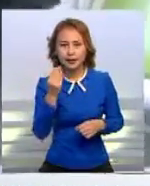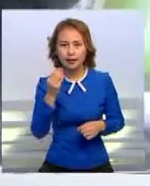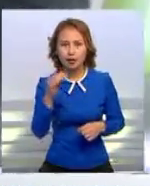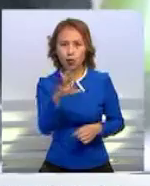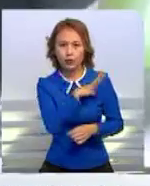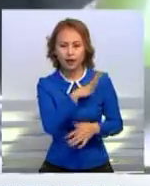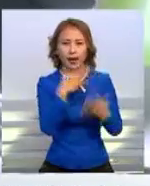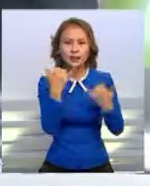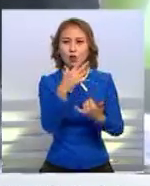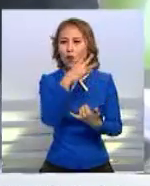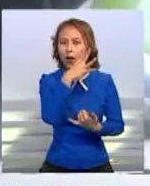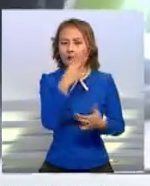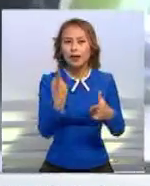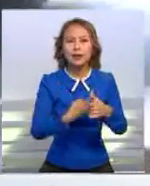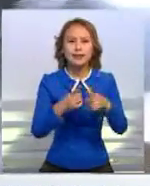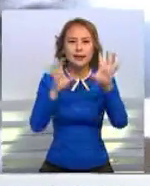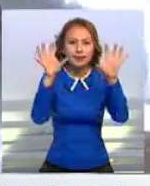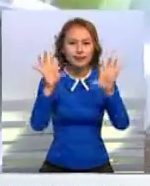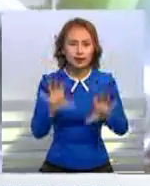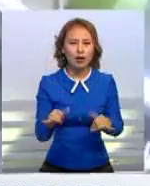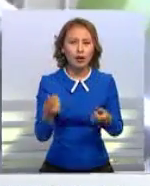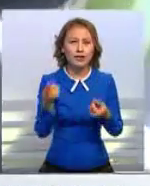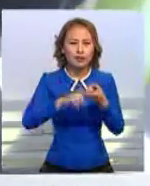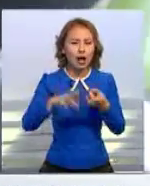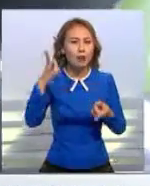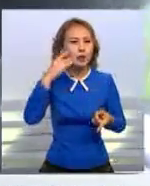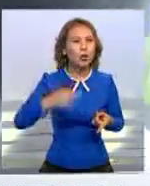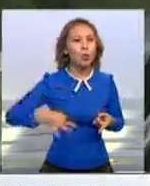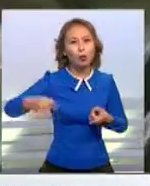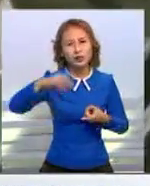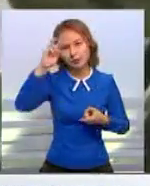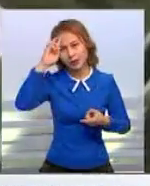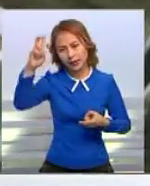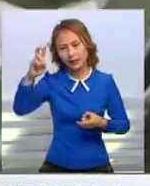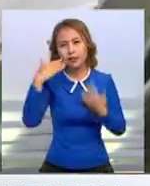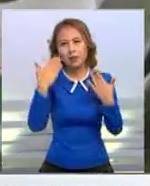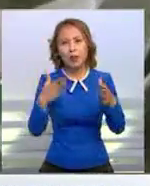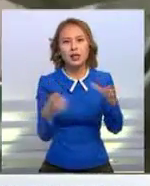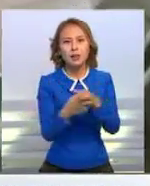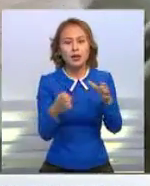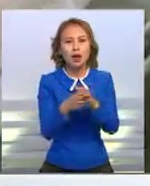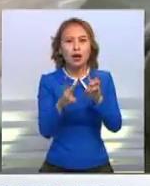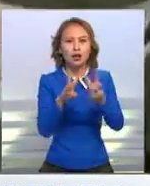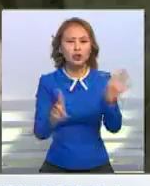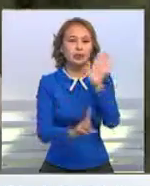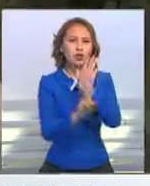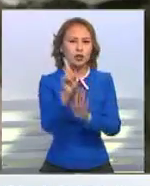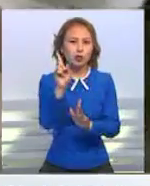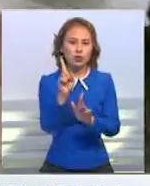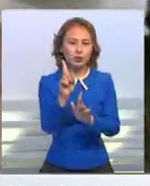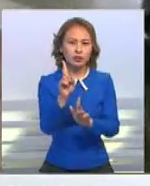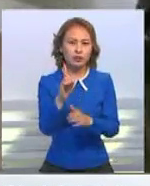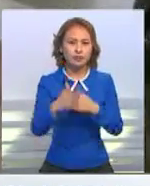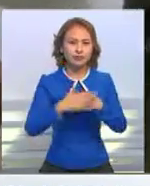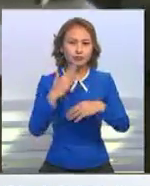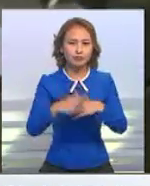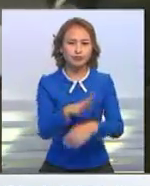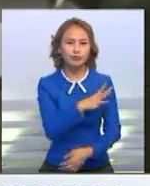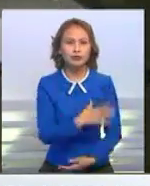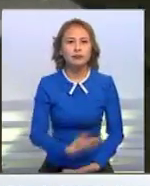теңге болады. Қазіргі уақытта аталған заңсыздыққа қатысты Алматы облыстық мемлекеттік кірістер департаментінде әкімшілік іс қозғалды.